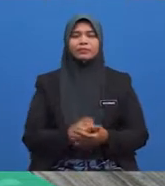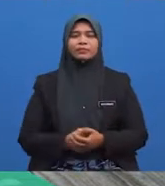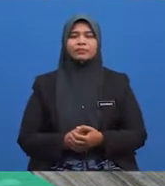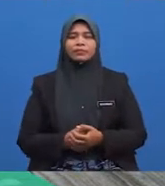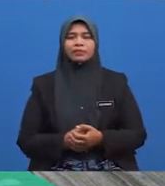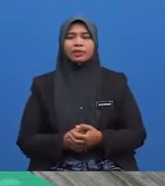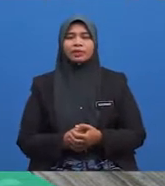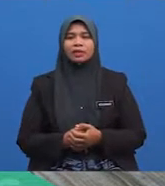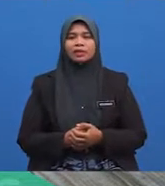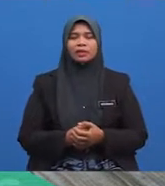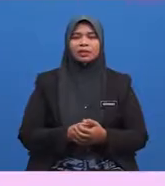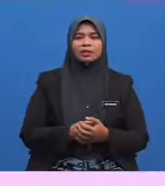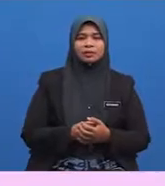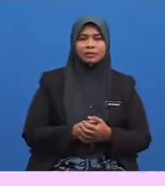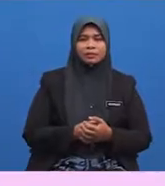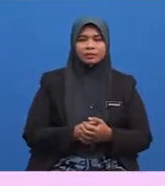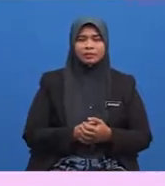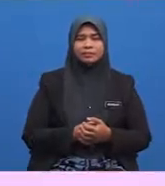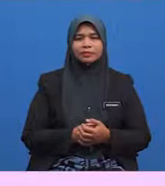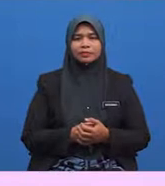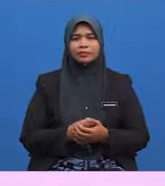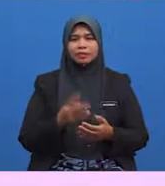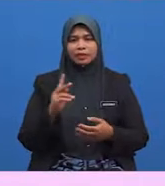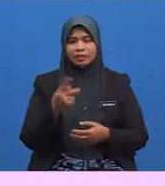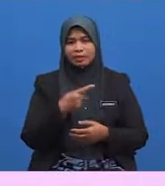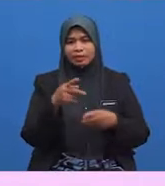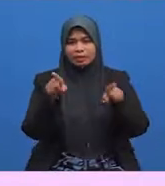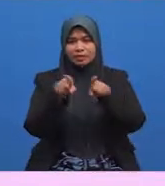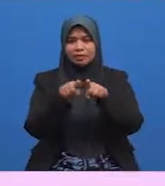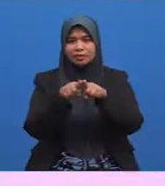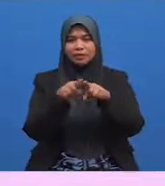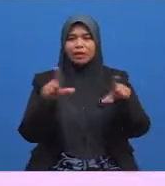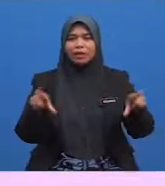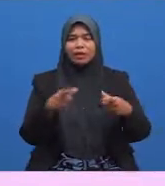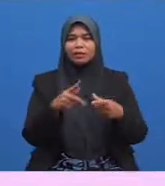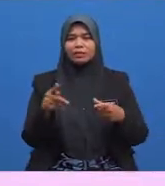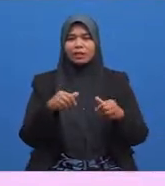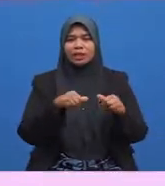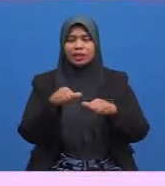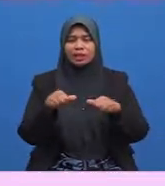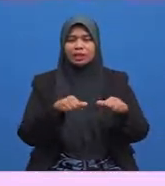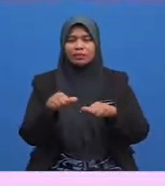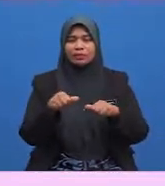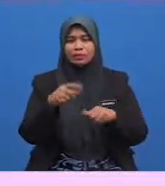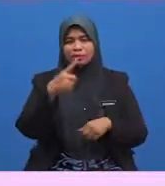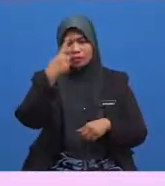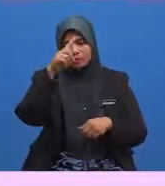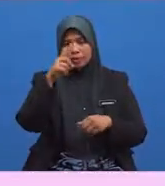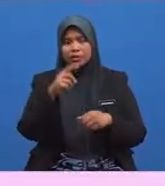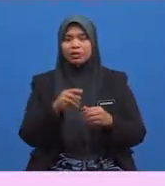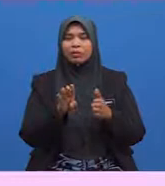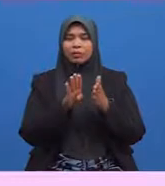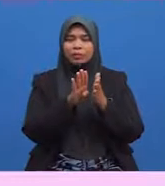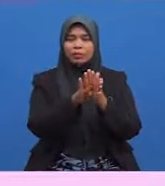lilitan bahagi diameter. Mari kita sama-sama lakukan aktiviti untuk